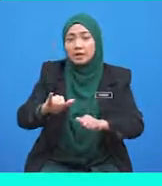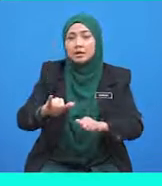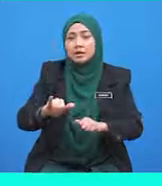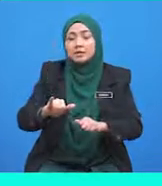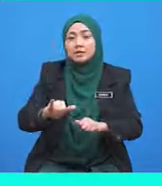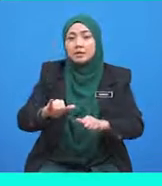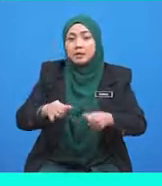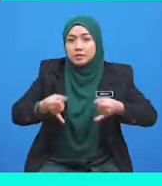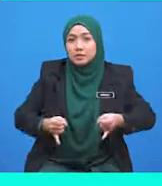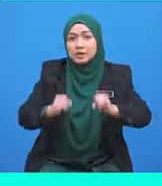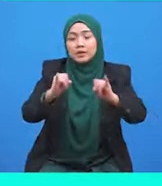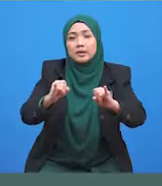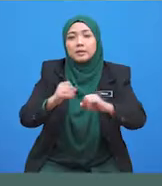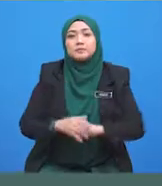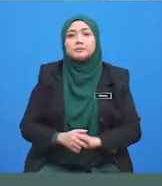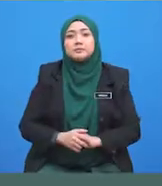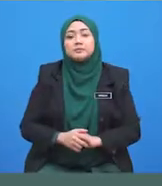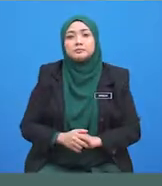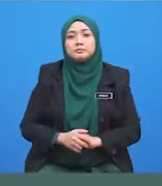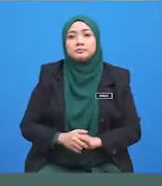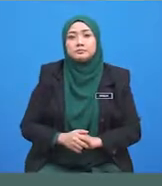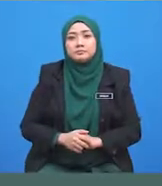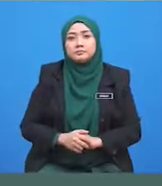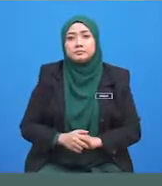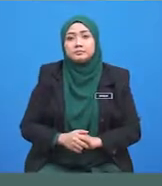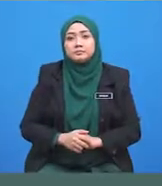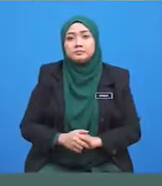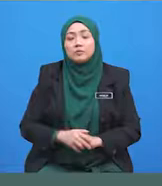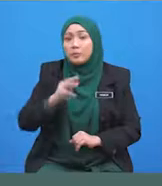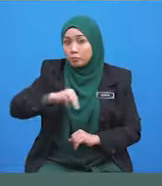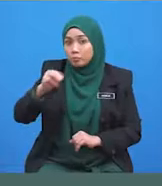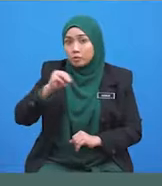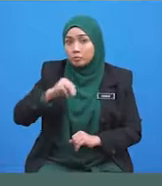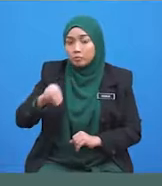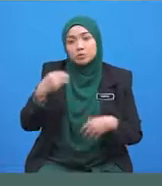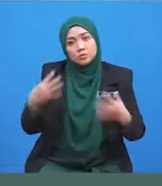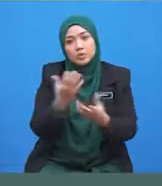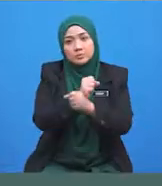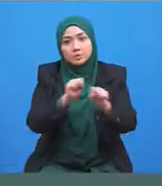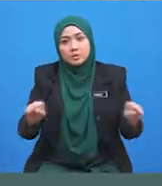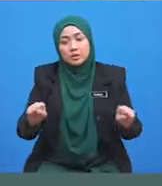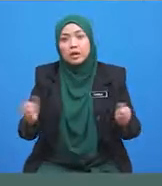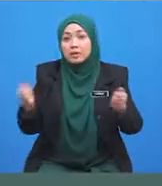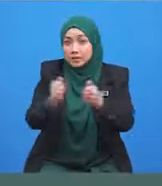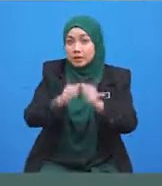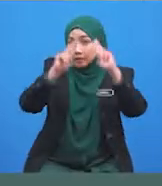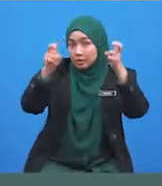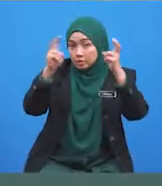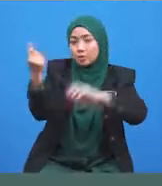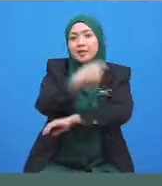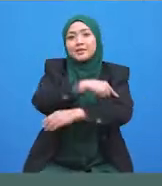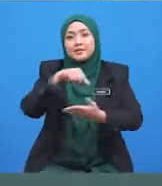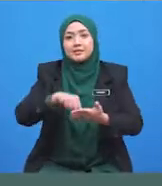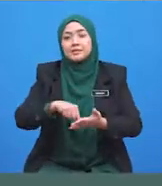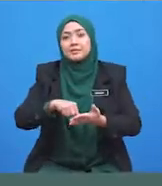dijalankan tersebut? Bagus murid-murid, nampaknya murid-murid sudah bersedia dengan topik pada kali ini.